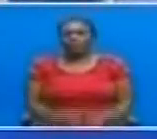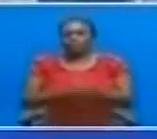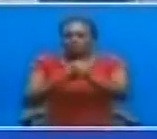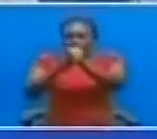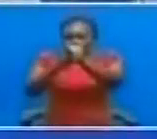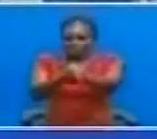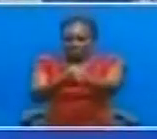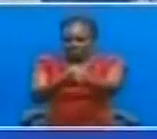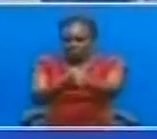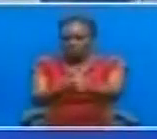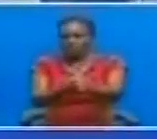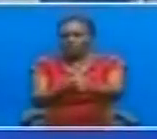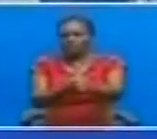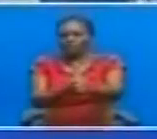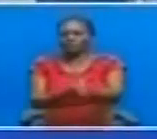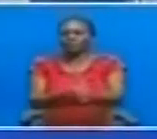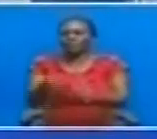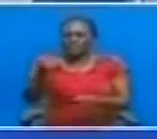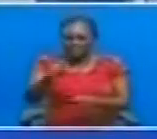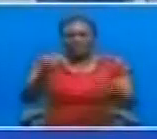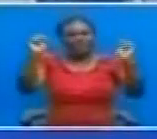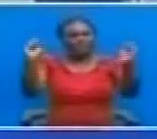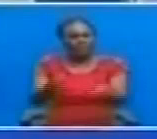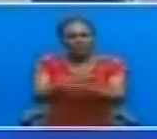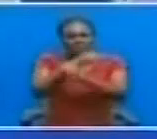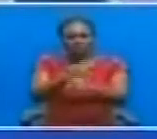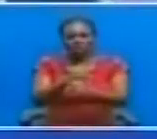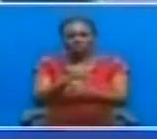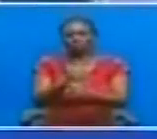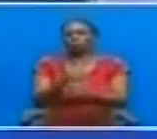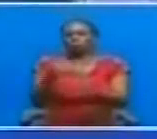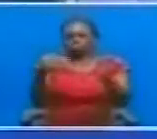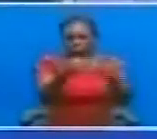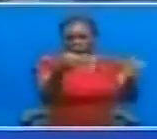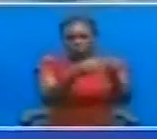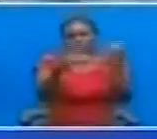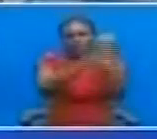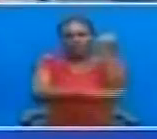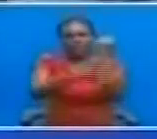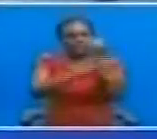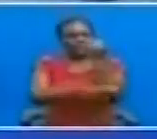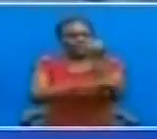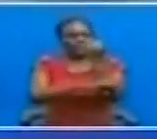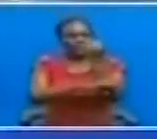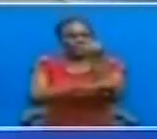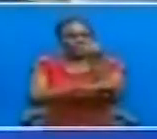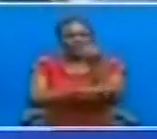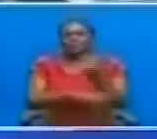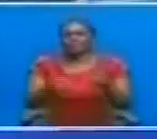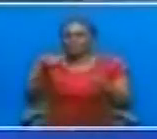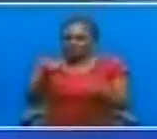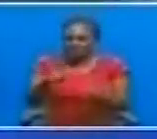Viongozi ambao liwe liwalo katu hawawezi kuisaliti nchi na wananchi wake. Mja hali